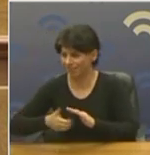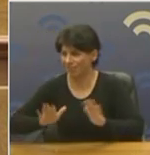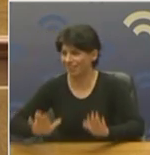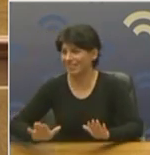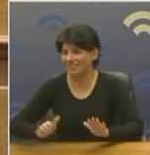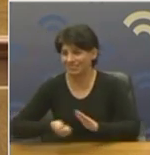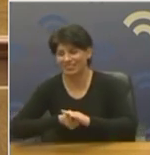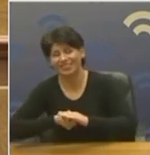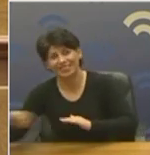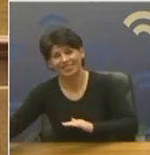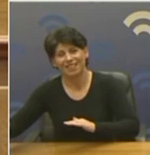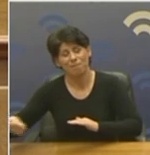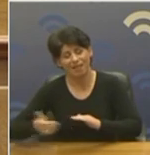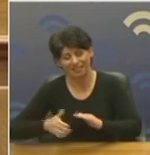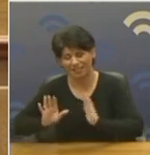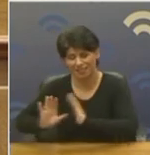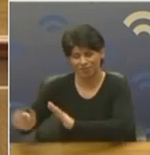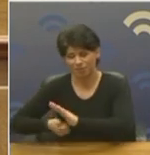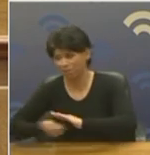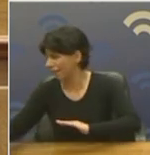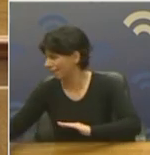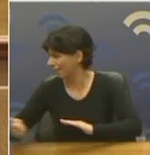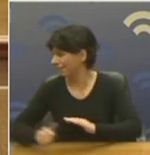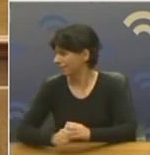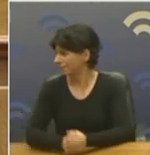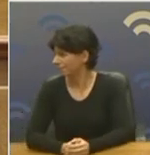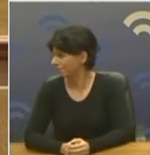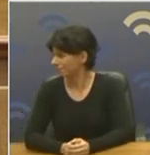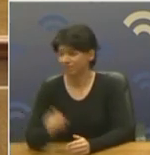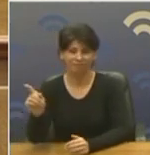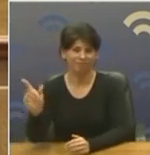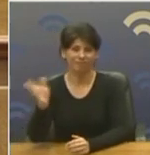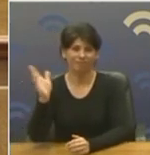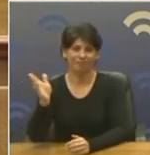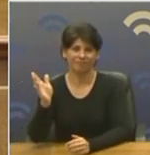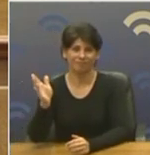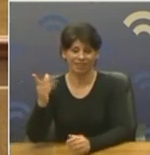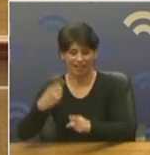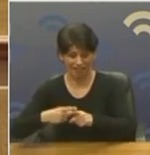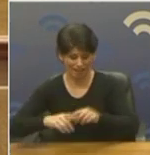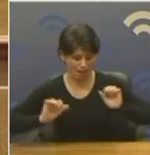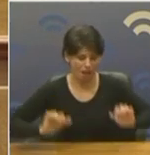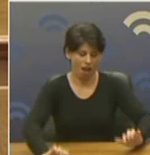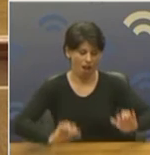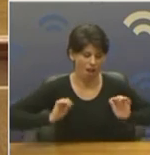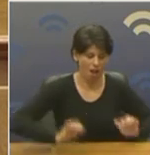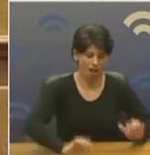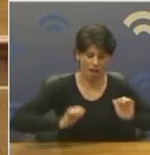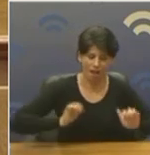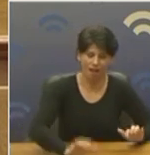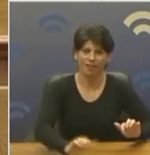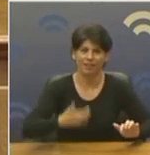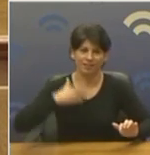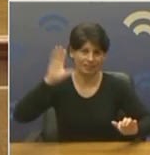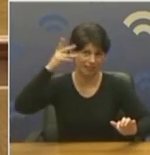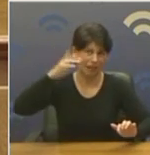back. Push back. Push back. Ναι, κάνατε όλους τους Έλληνες να κάνουν push-ups και έχουν τρελαθεί στο push-ups χωρίς